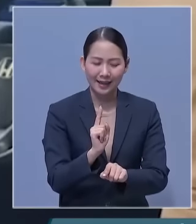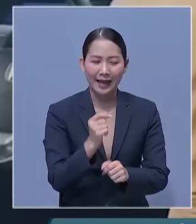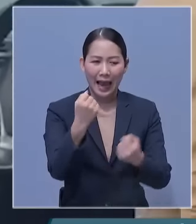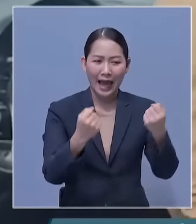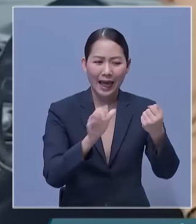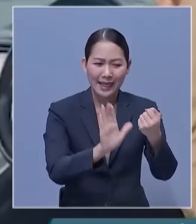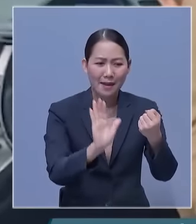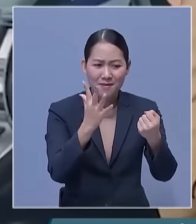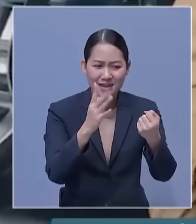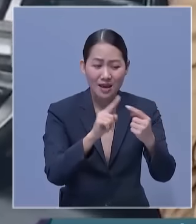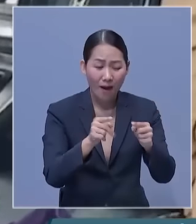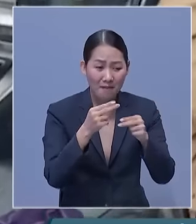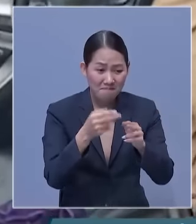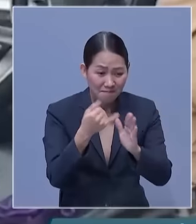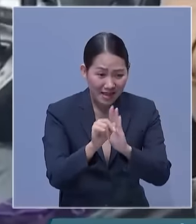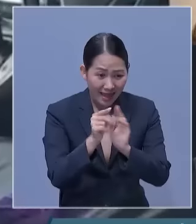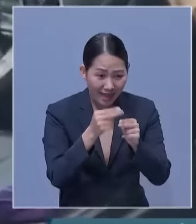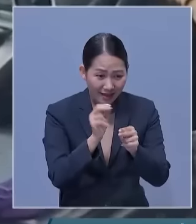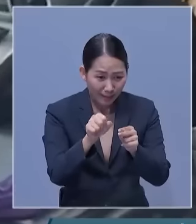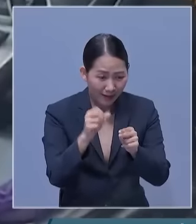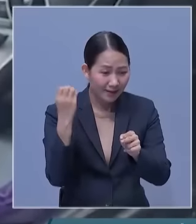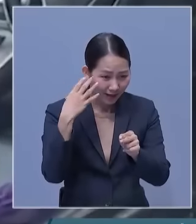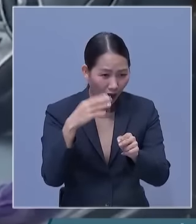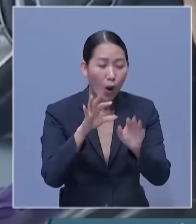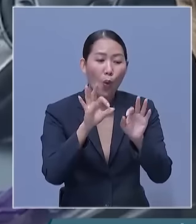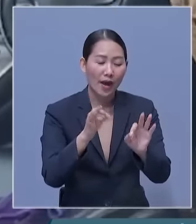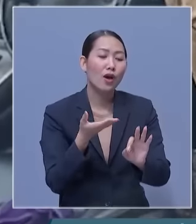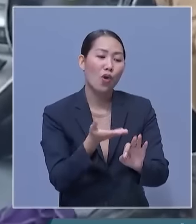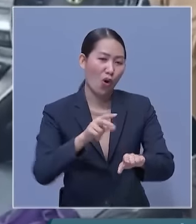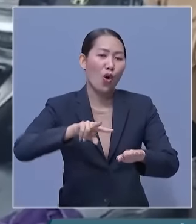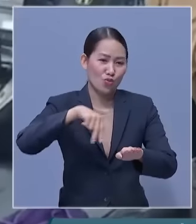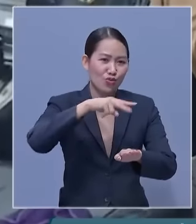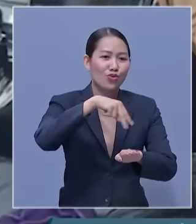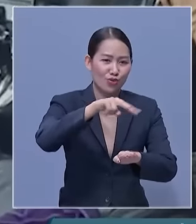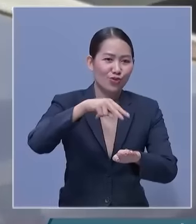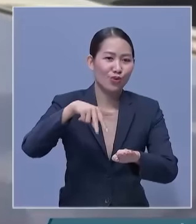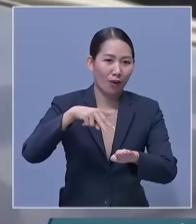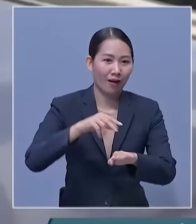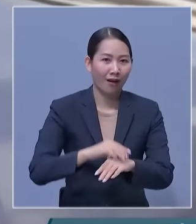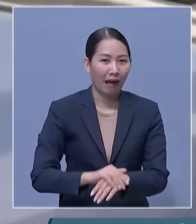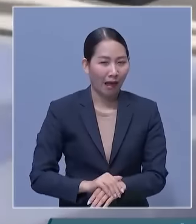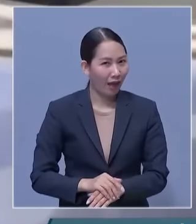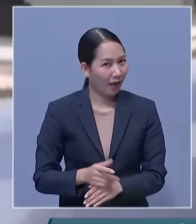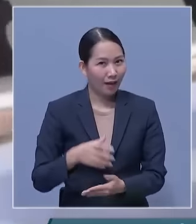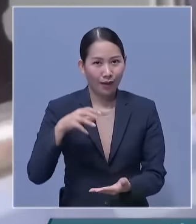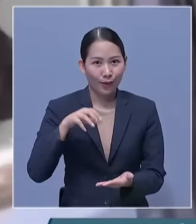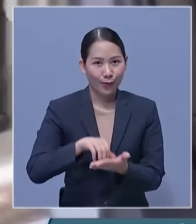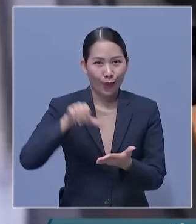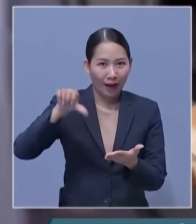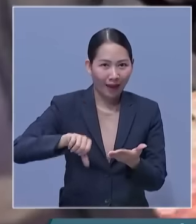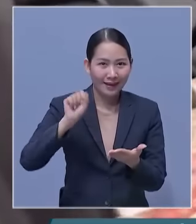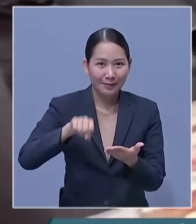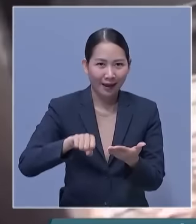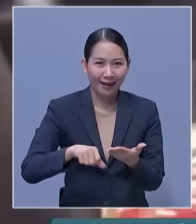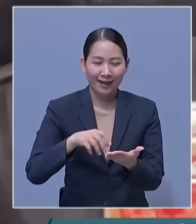ขอตรวจค้นรถเลยแล้วกันค่ะคุณจอยคิดดูต้องดวงกุดขนาดไหนอ่ะที่อยู่ดีๆแรก็ดังขึ้นมาเองแบบ